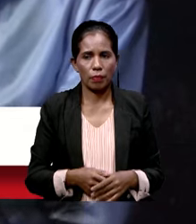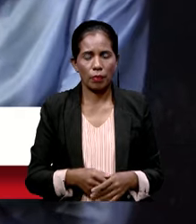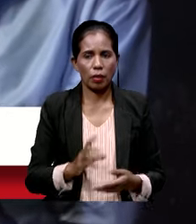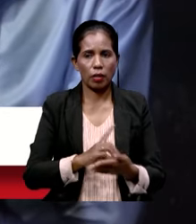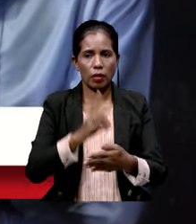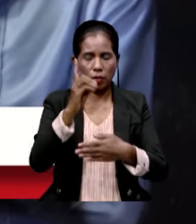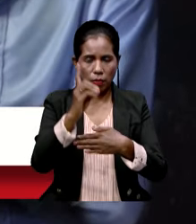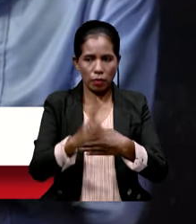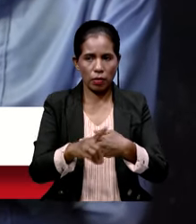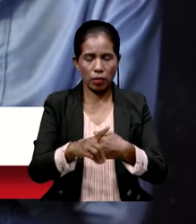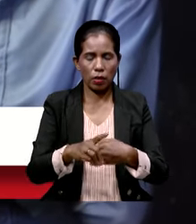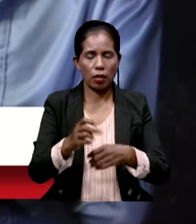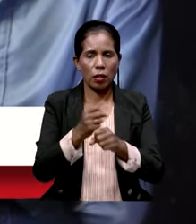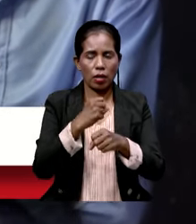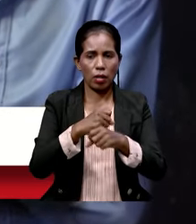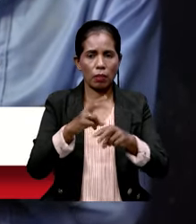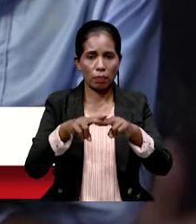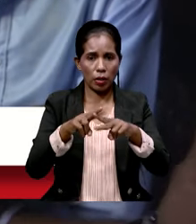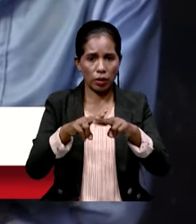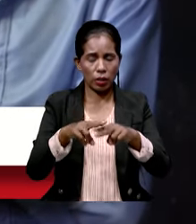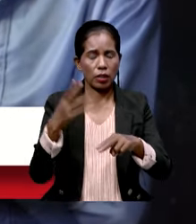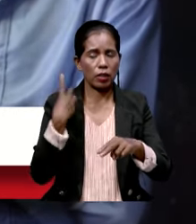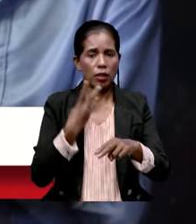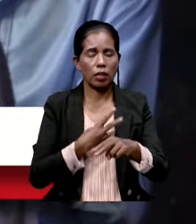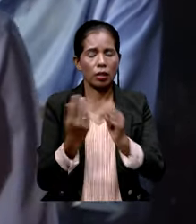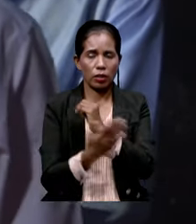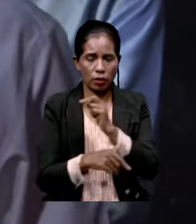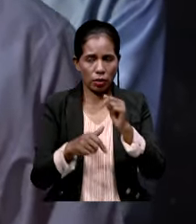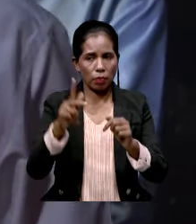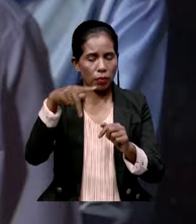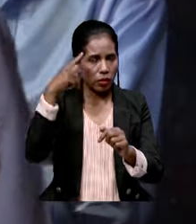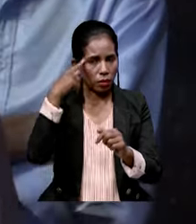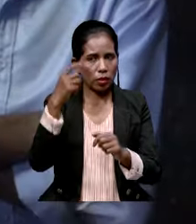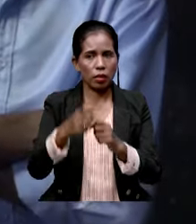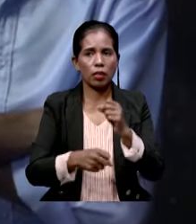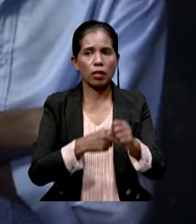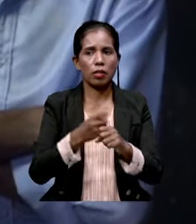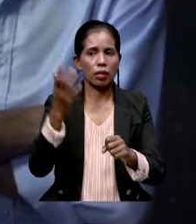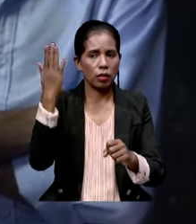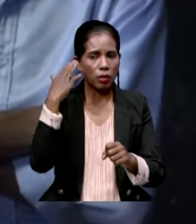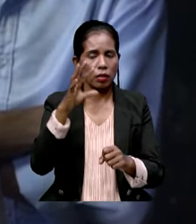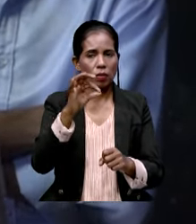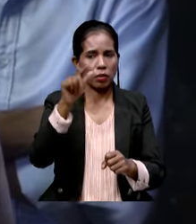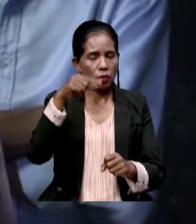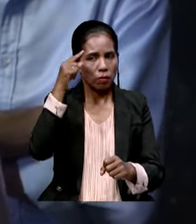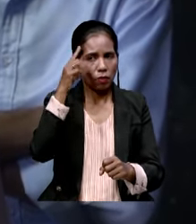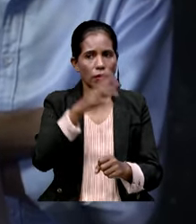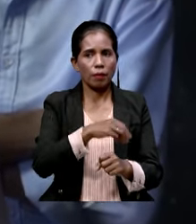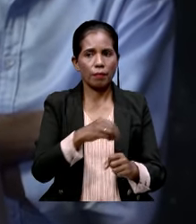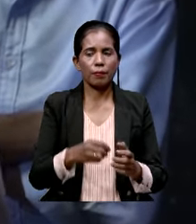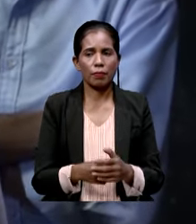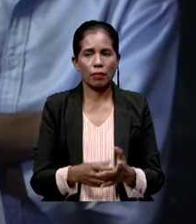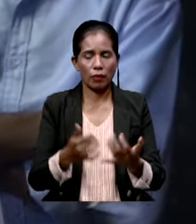desenvolvimento produsan masin ni railaran ya, ita politika ni talau kersi ya kuatu governo kondisional,